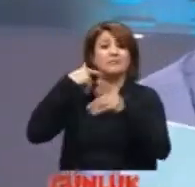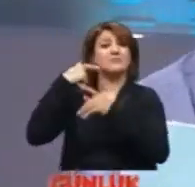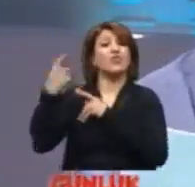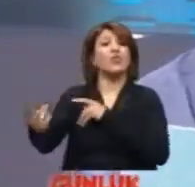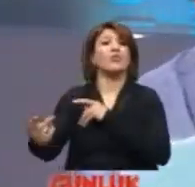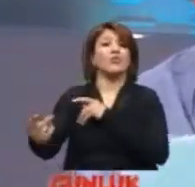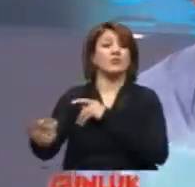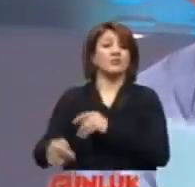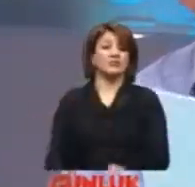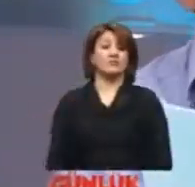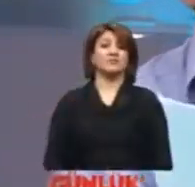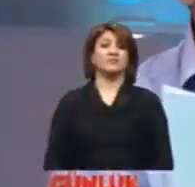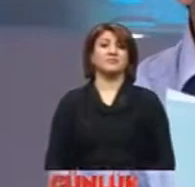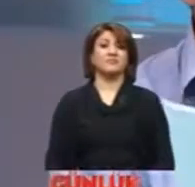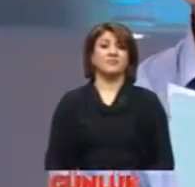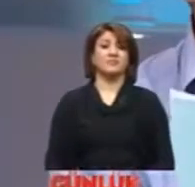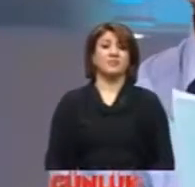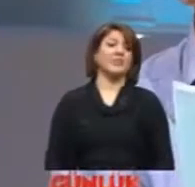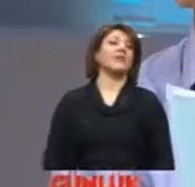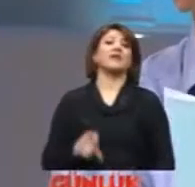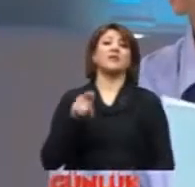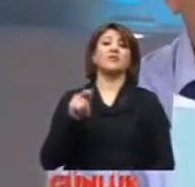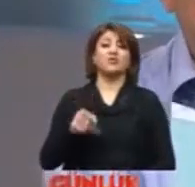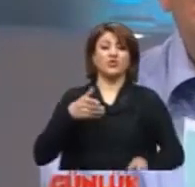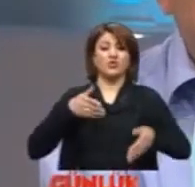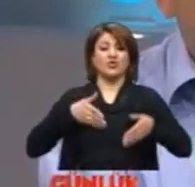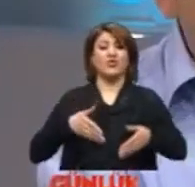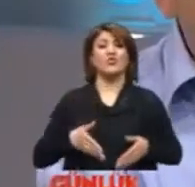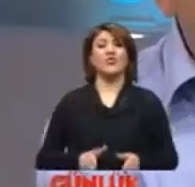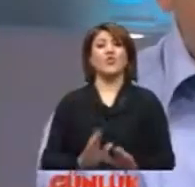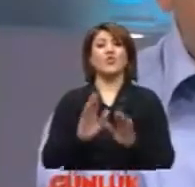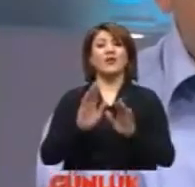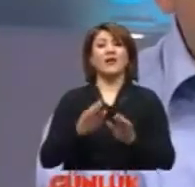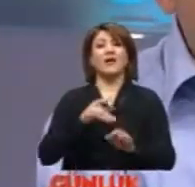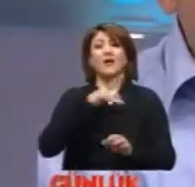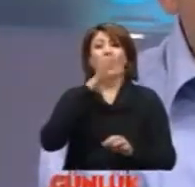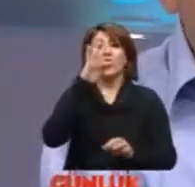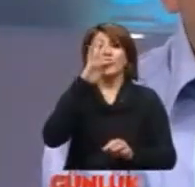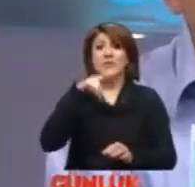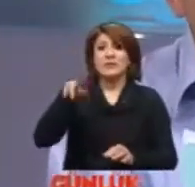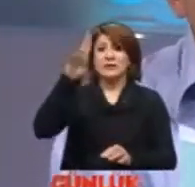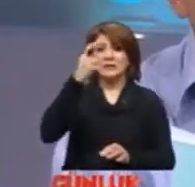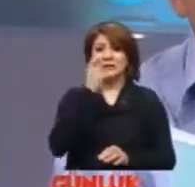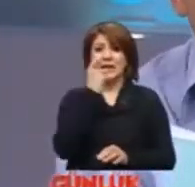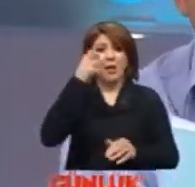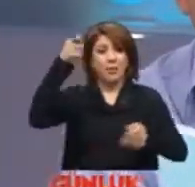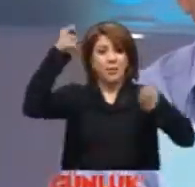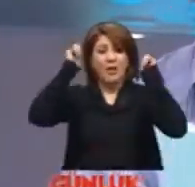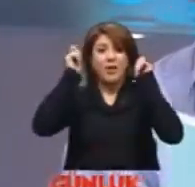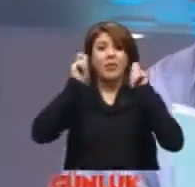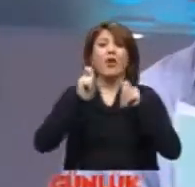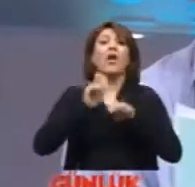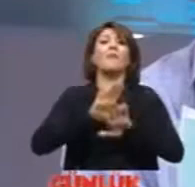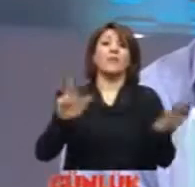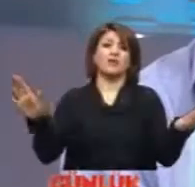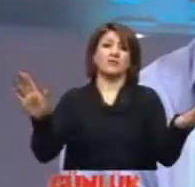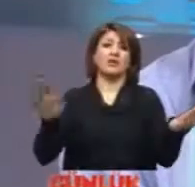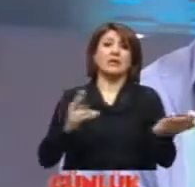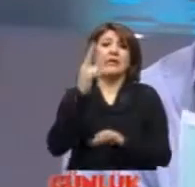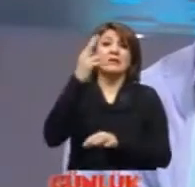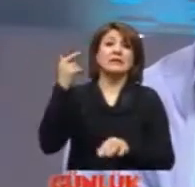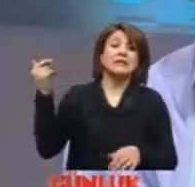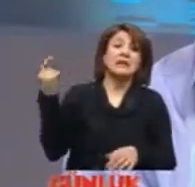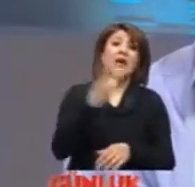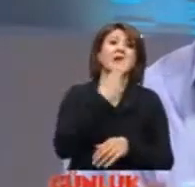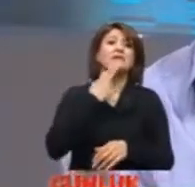Evet. Doğrudan şeyle esanslı doğuyor çocuk. 37 yıl yıkanmamış. İnanmıyorum. Ama kaç? Maalesef 7 tane kız çocuğu olmuş.